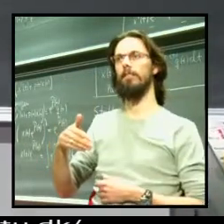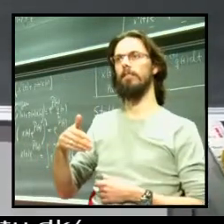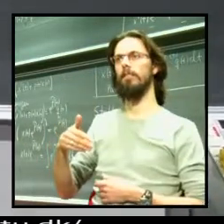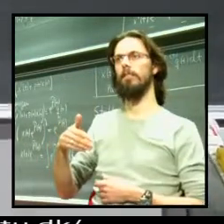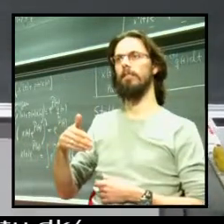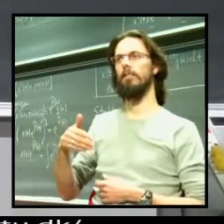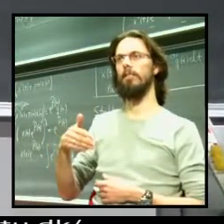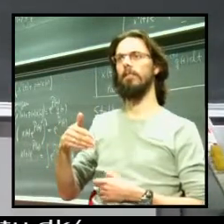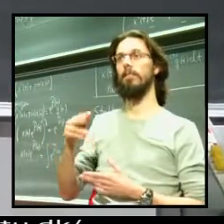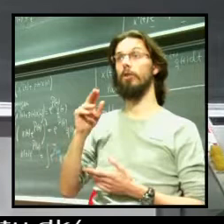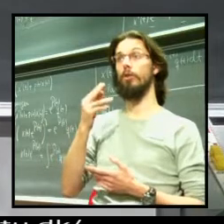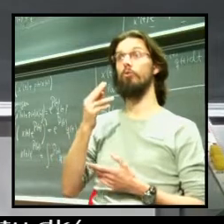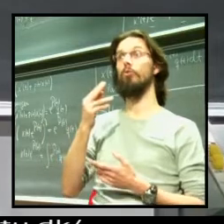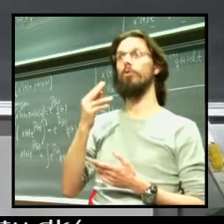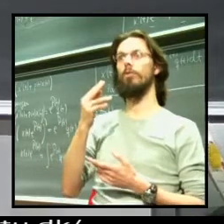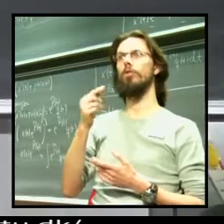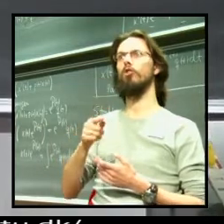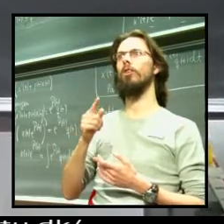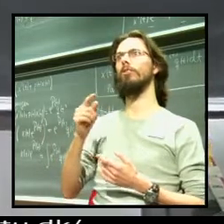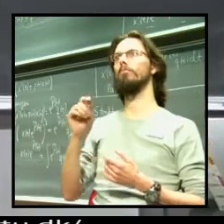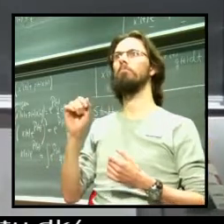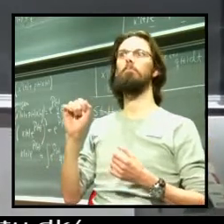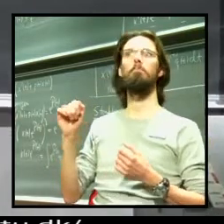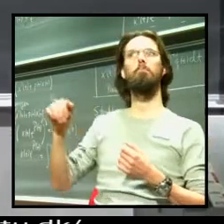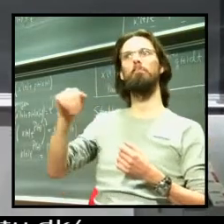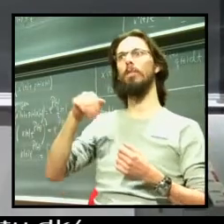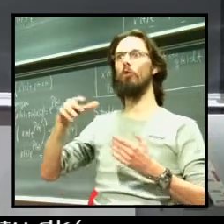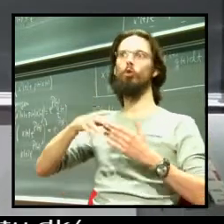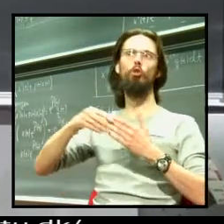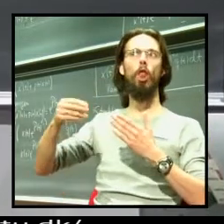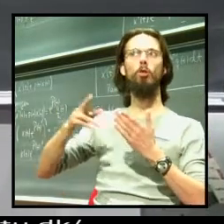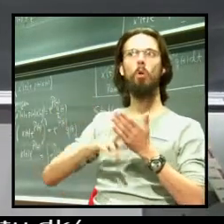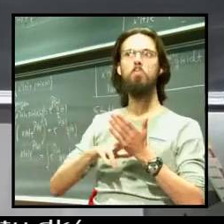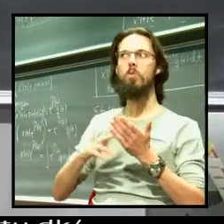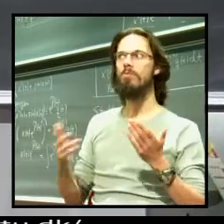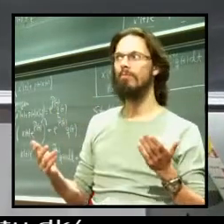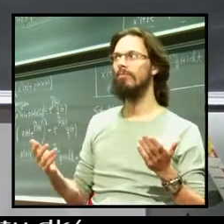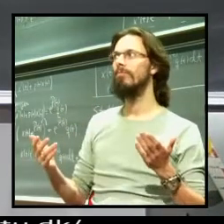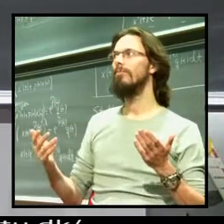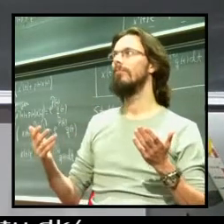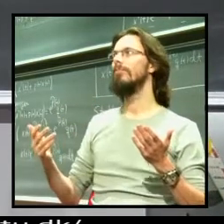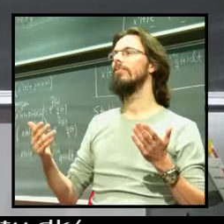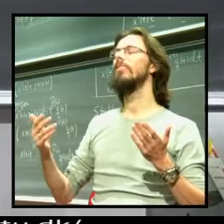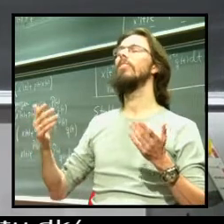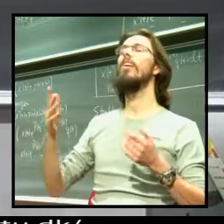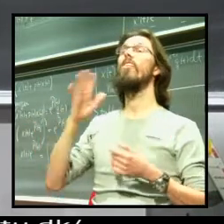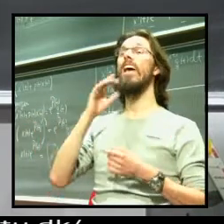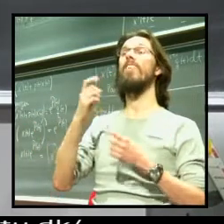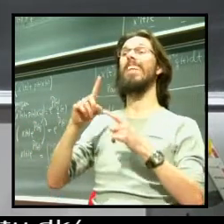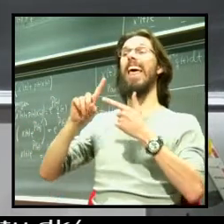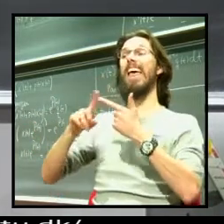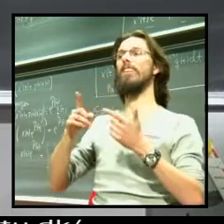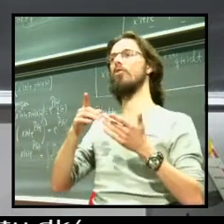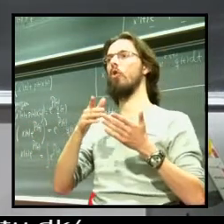Så nu kommer så the billion dollar question. Hvis man nu havde en anden ordens lineær differentialligning,